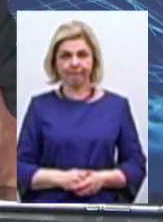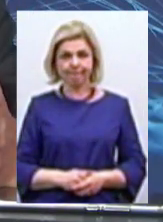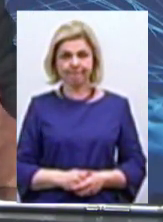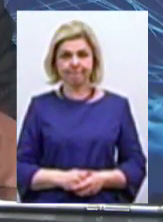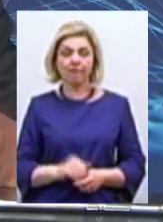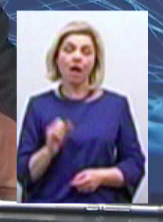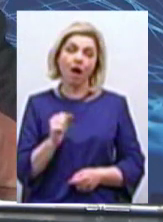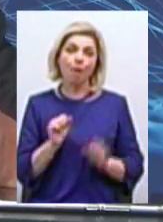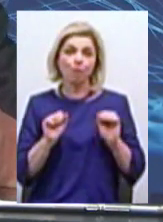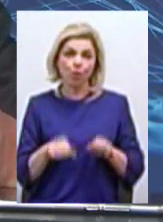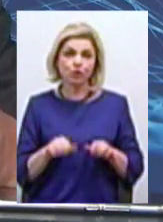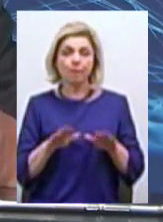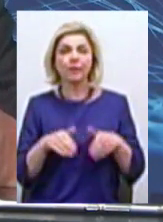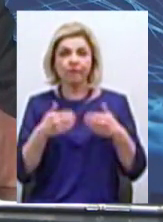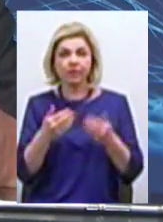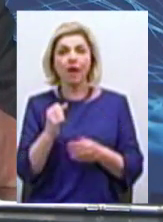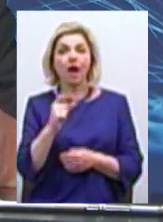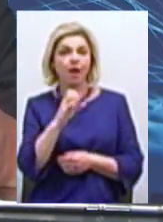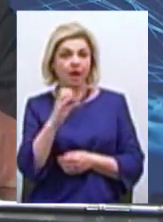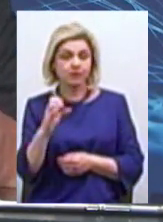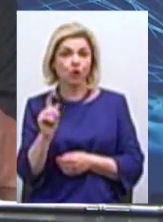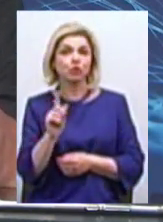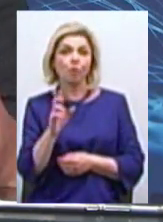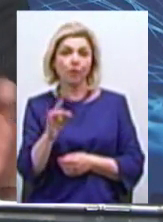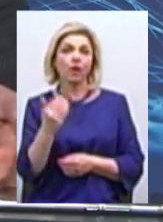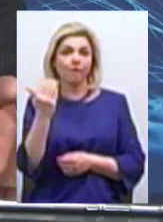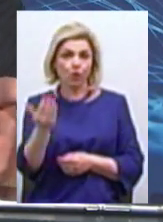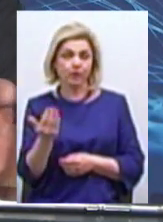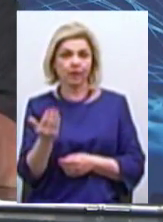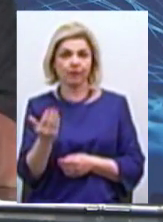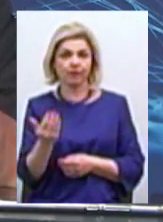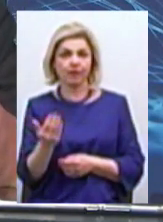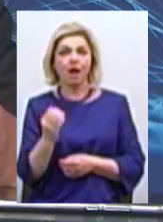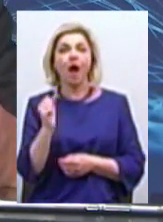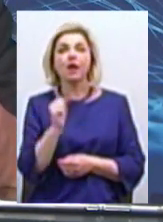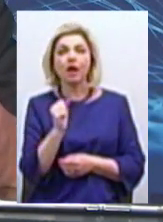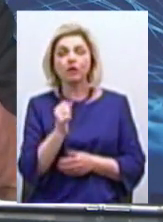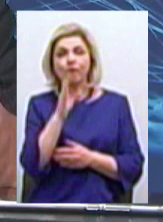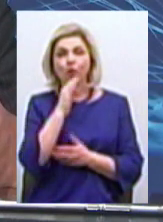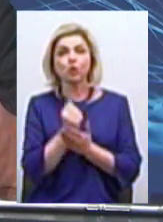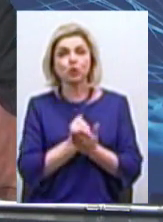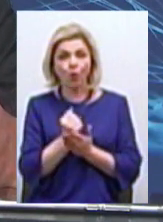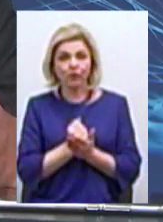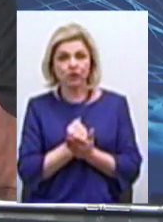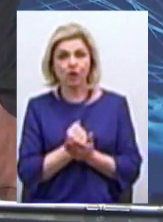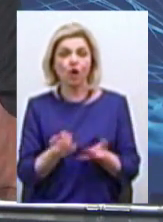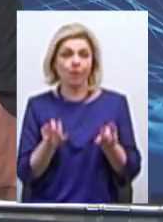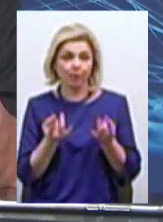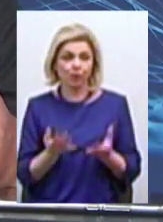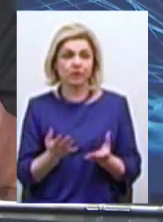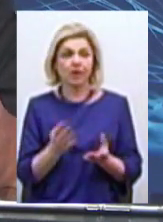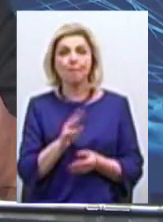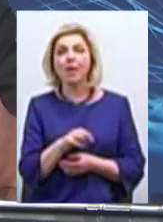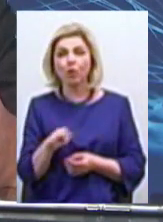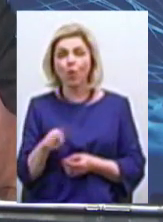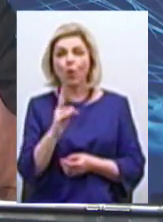Може давайте запропонуємо атомні станції, щоб вони в Олександрівському водосховищі просто ті